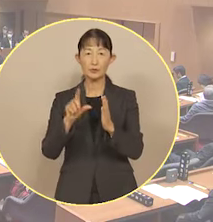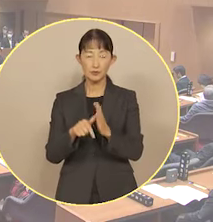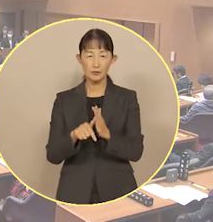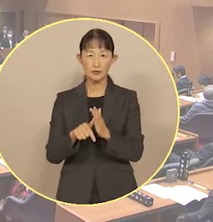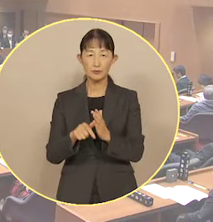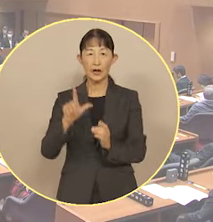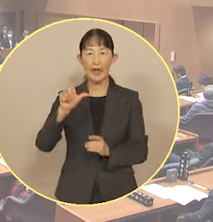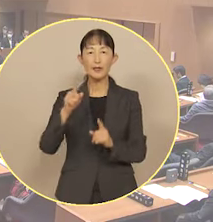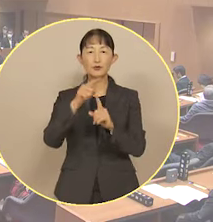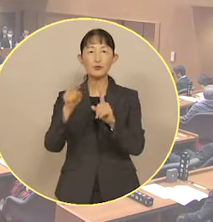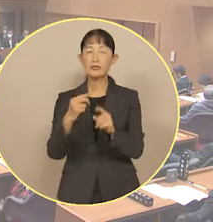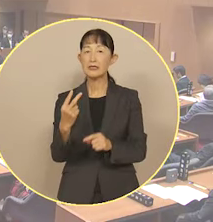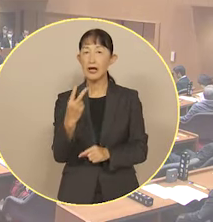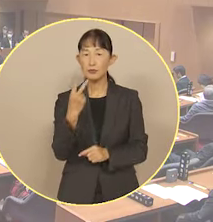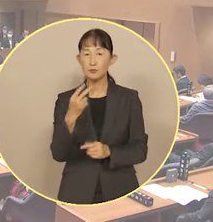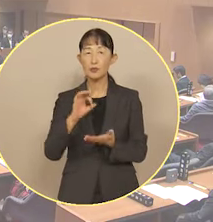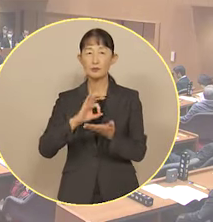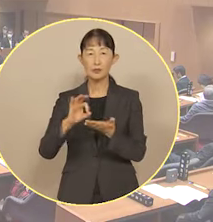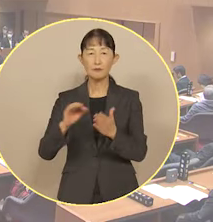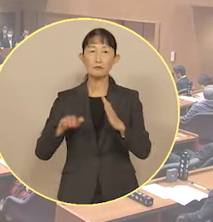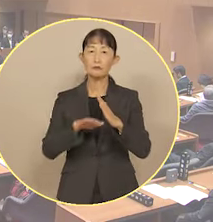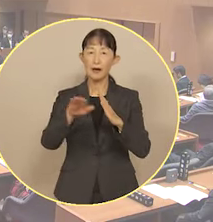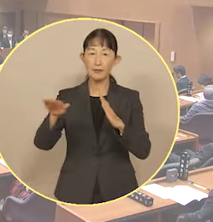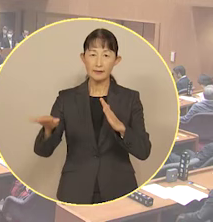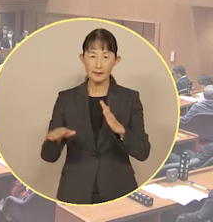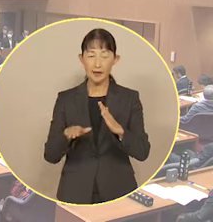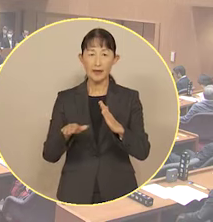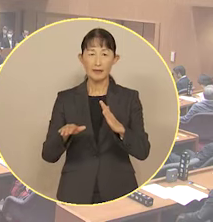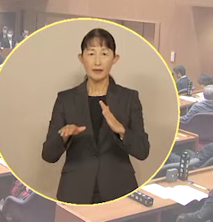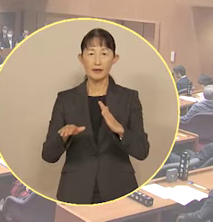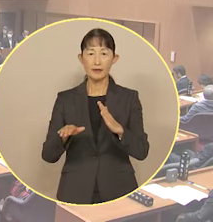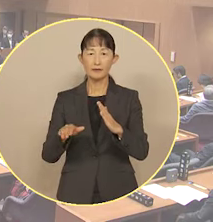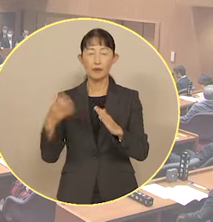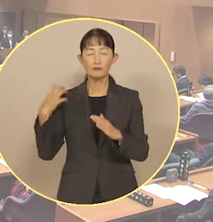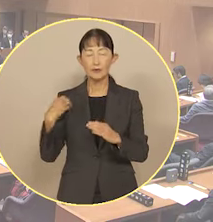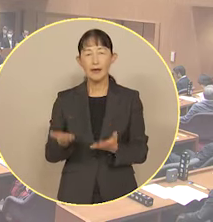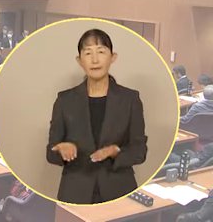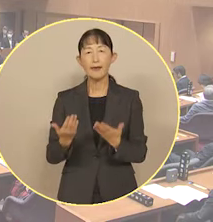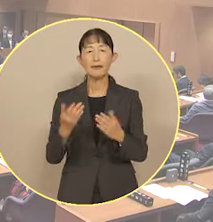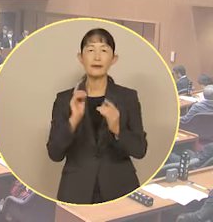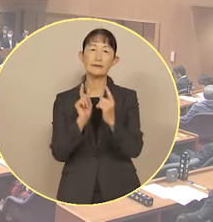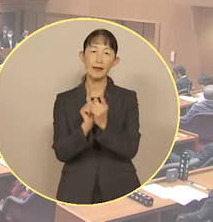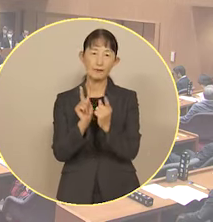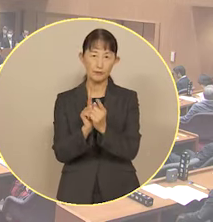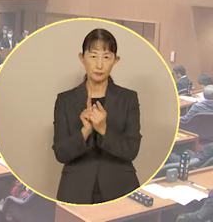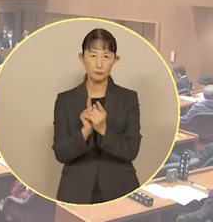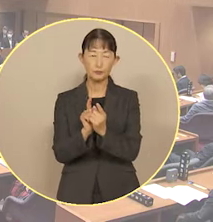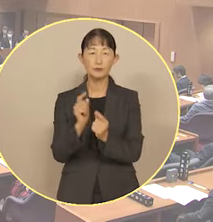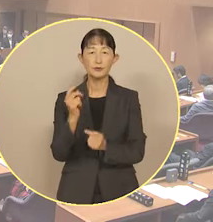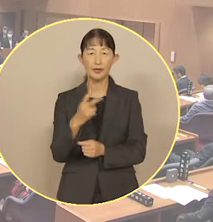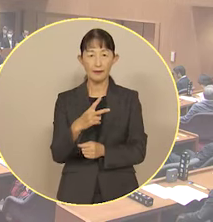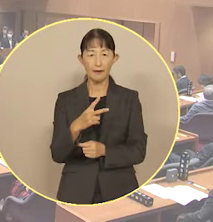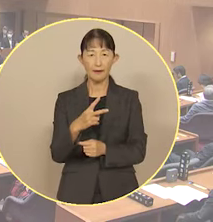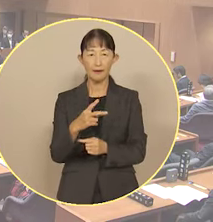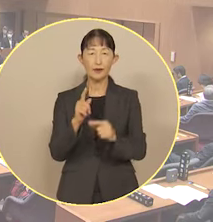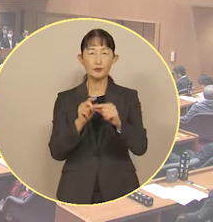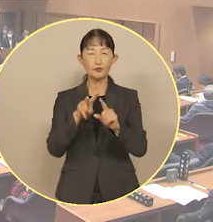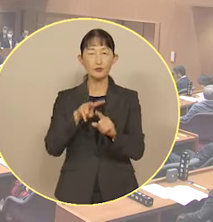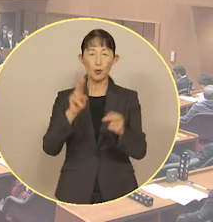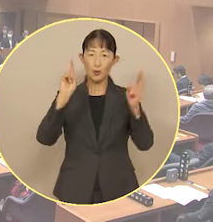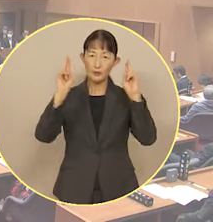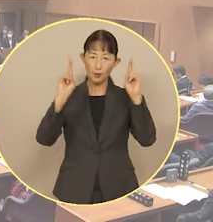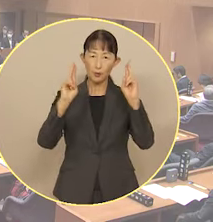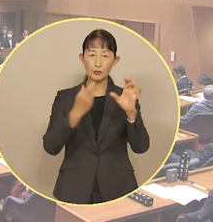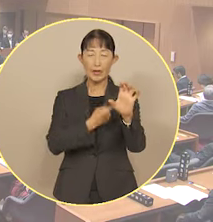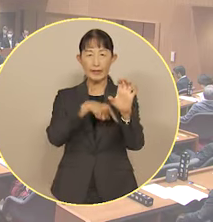ガスの使用するえご家庭の負担軽減策でありますとかえ中小企業等の